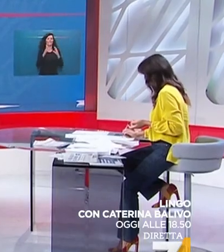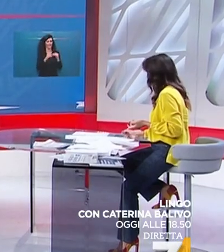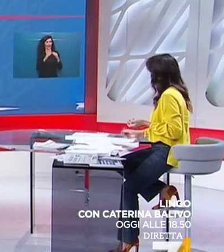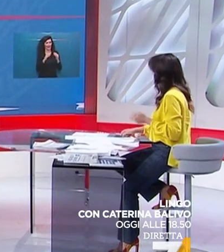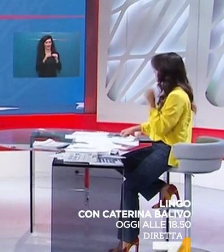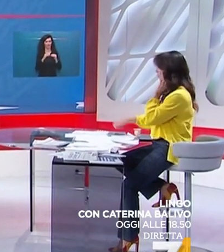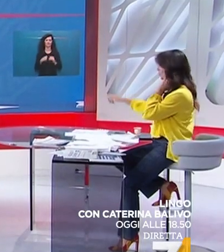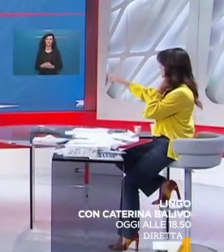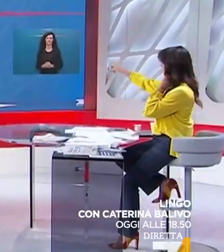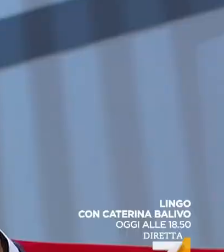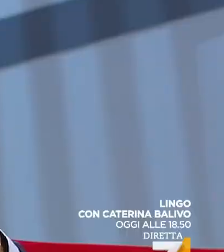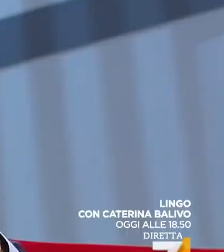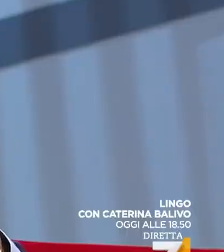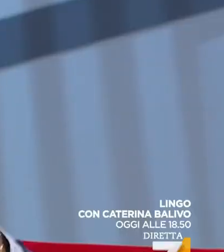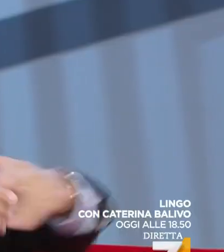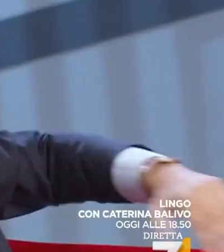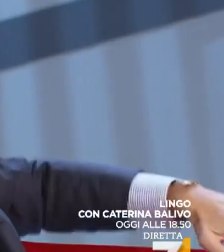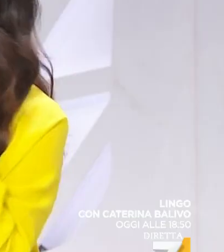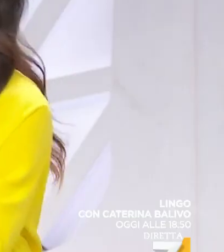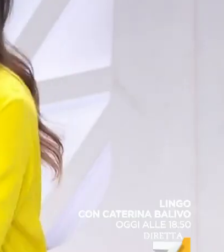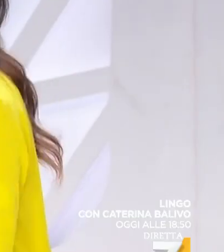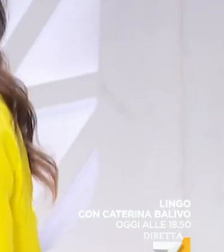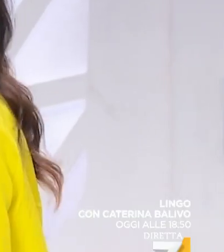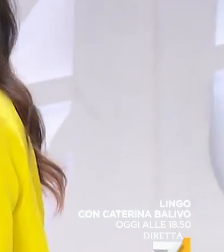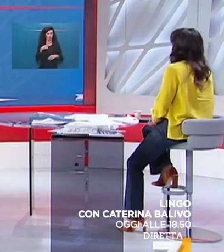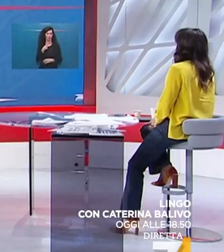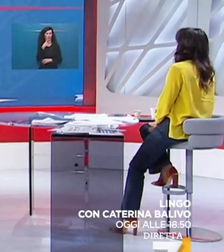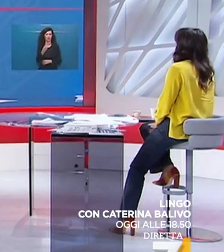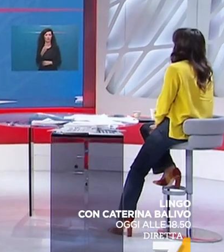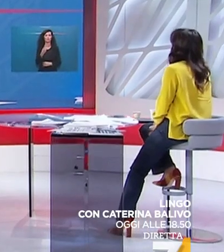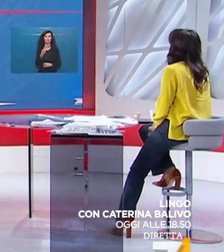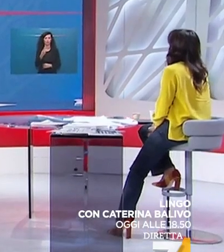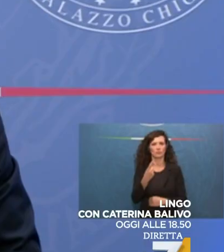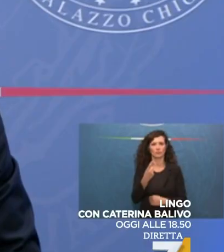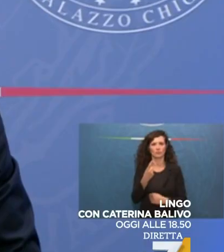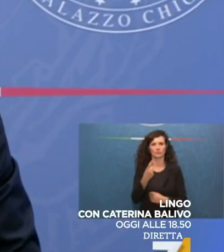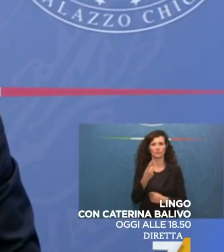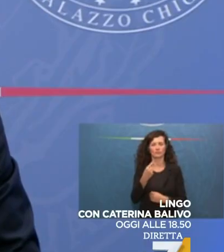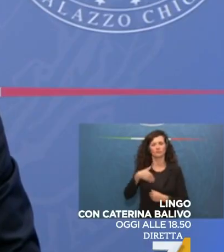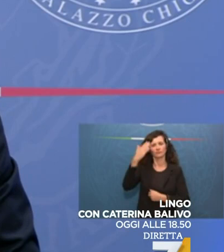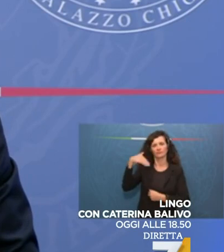per tutti. Cioè posta per tutti, aspetta, sta ancora parlando. Quando il governo, il primo discorso